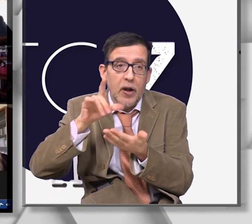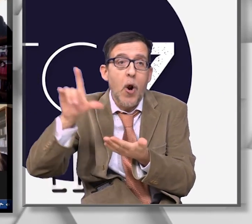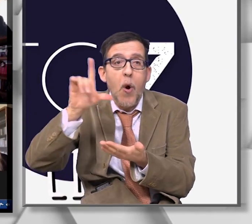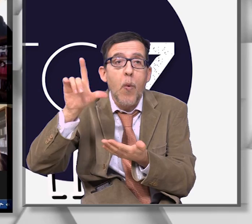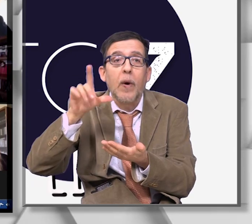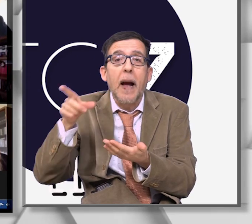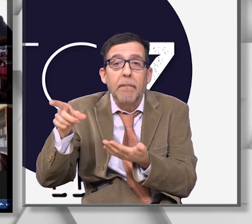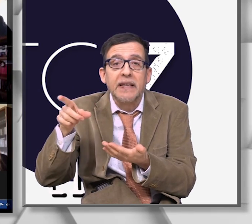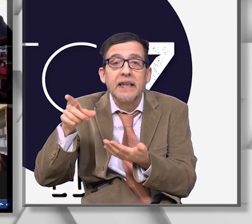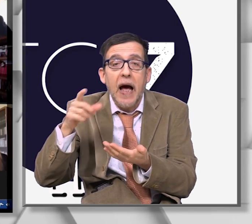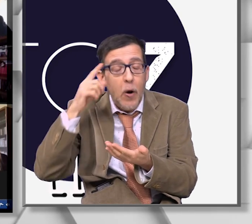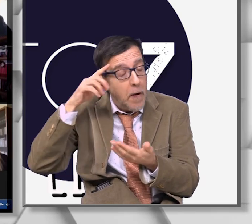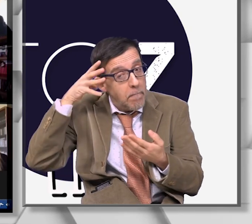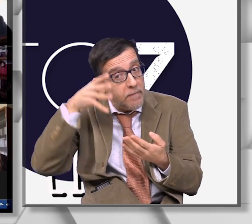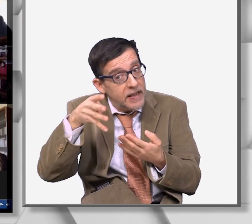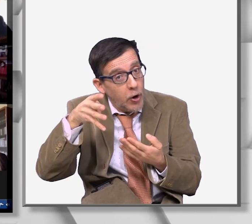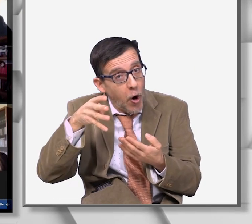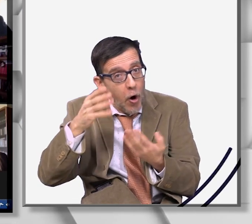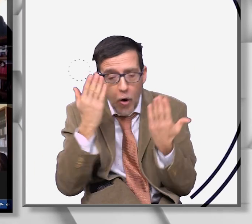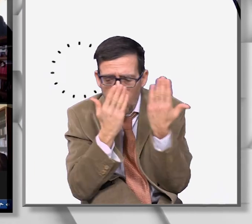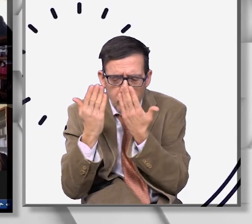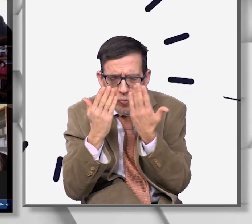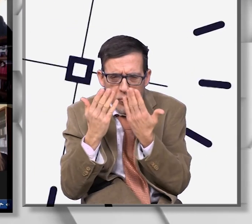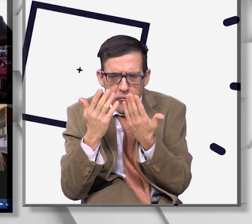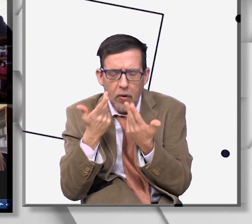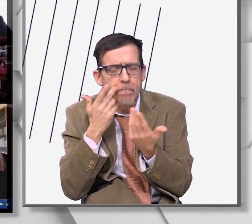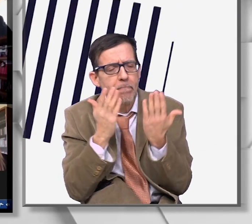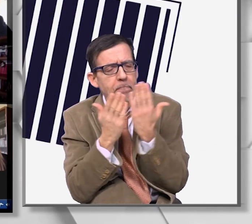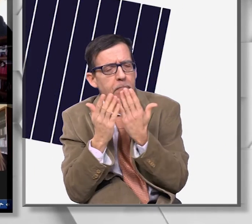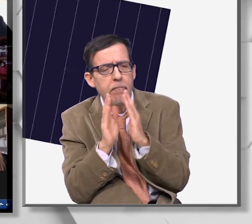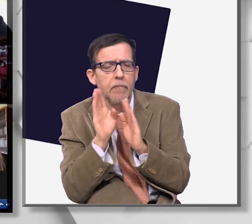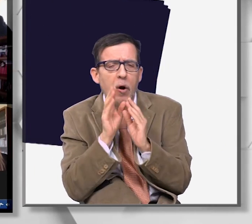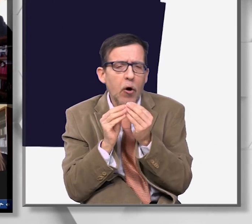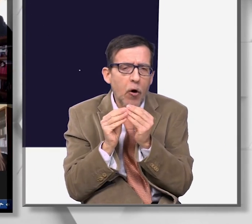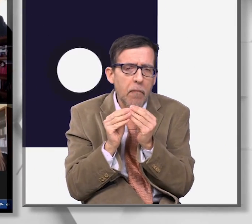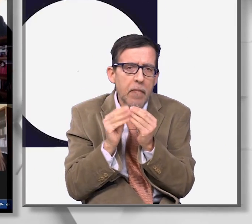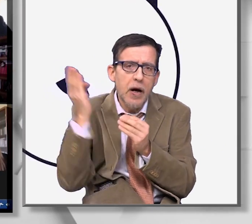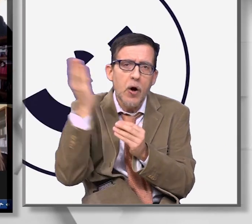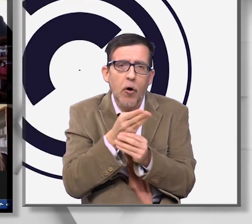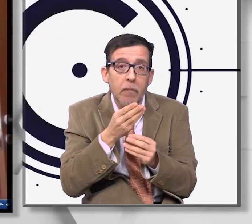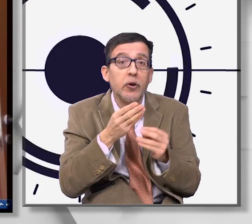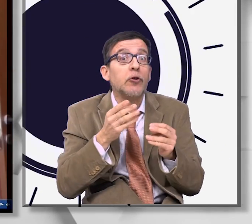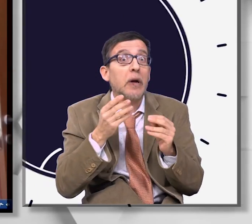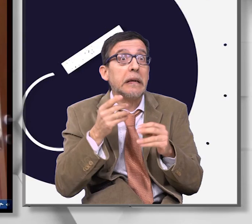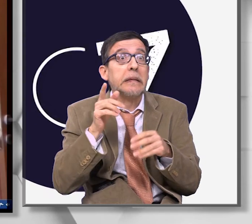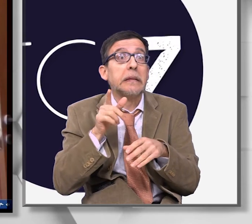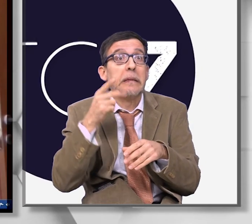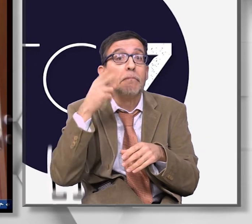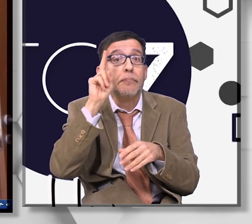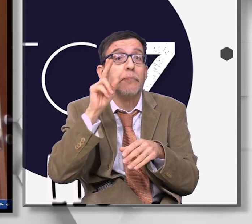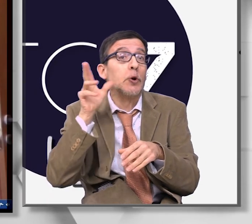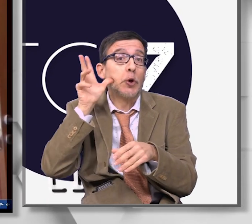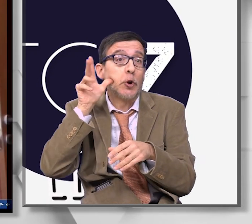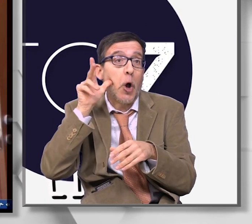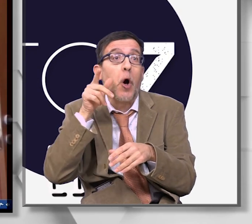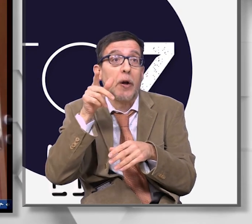psicologo che durante un webinar hanno tracciato i contorni del fenomeno che colpisce in particolare le ragazze la maggior propensione delle